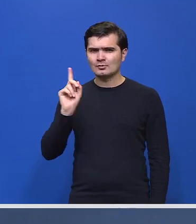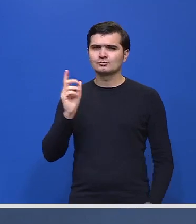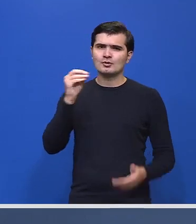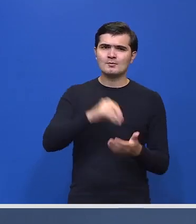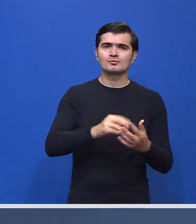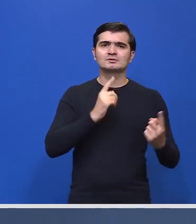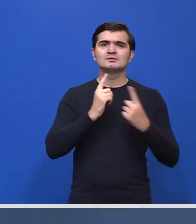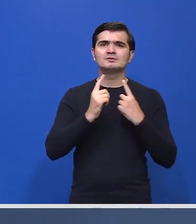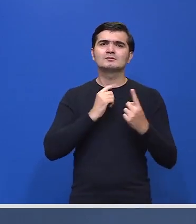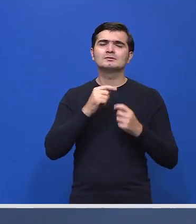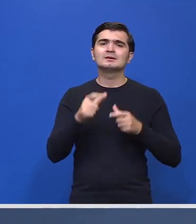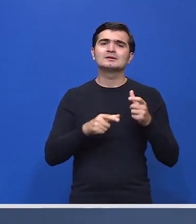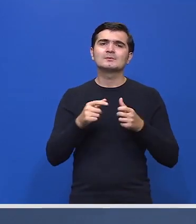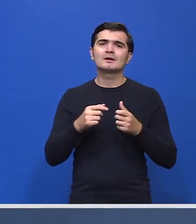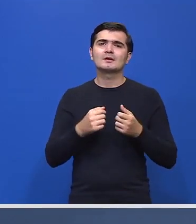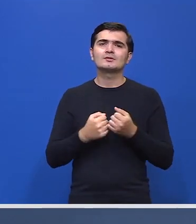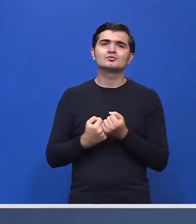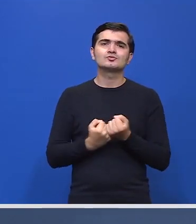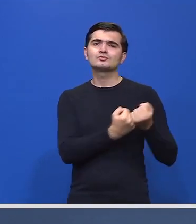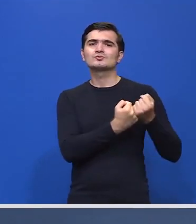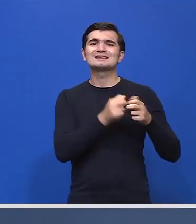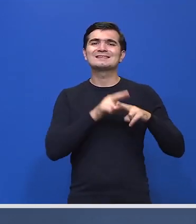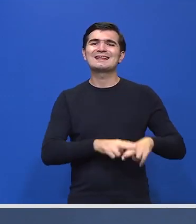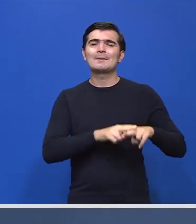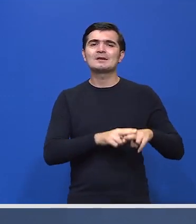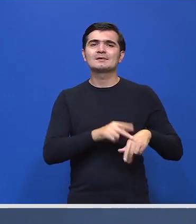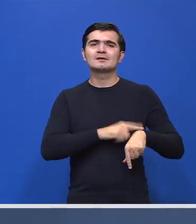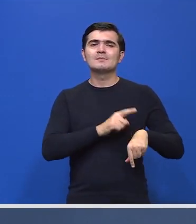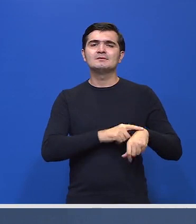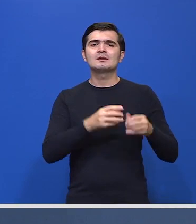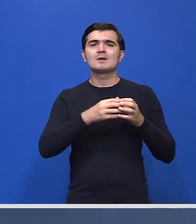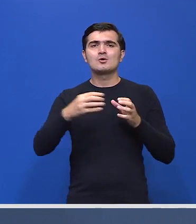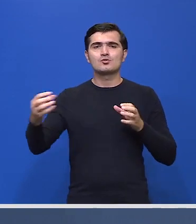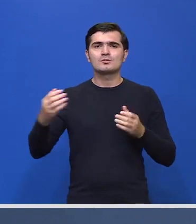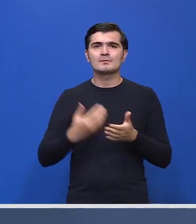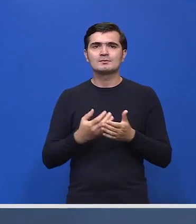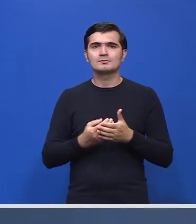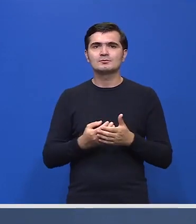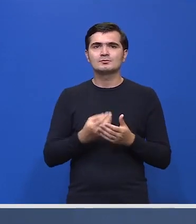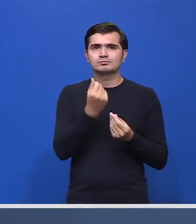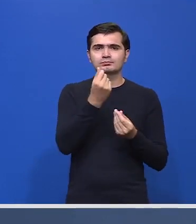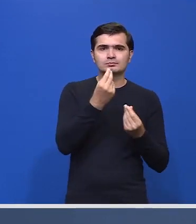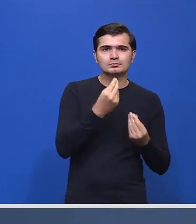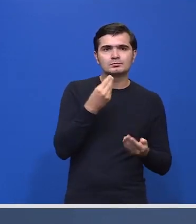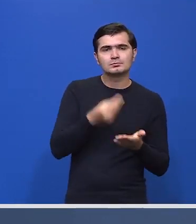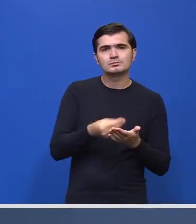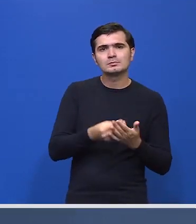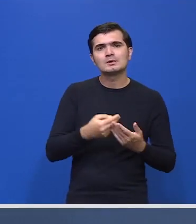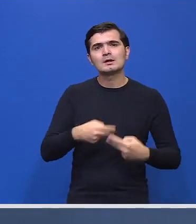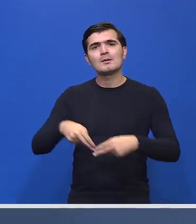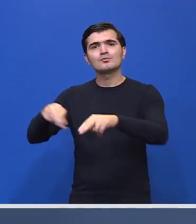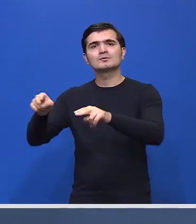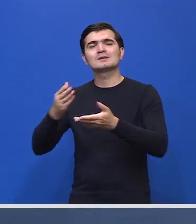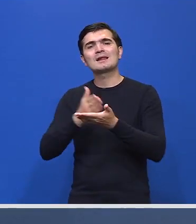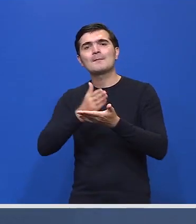discuție sustenabilitatea pe termen lung financiară pentru rambursarea părții de împrumut pe care o